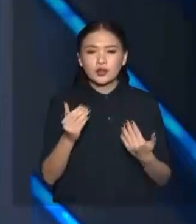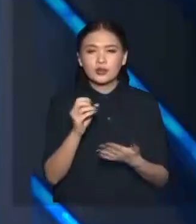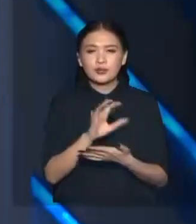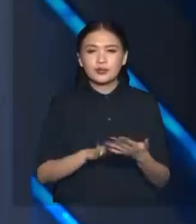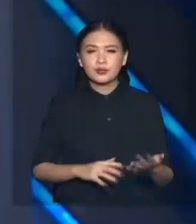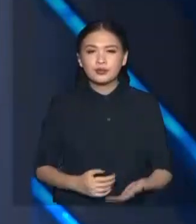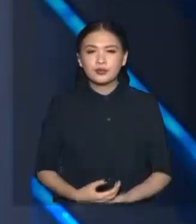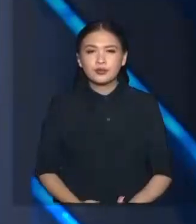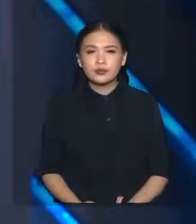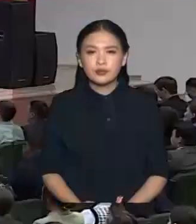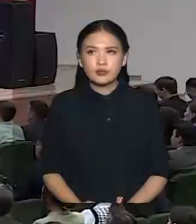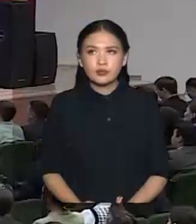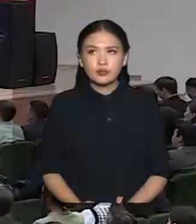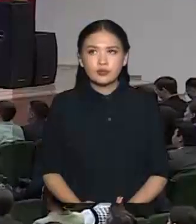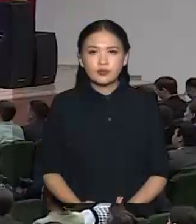жалғастырады.